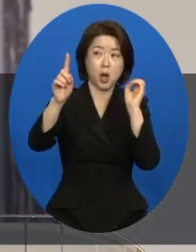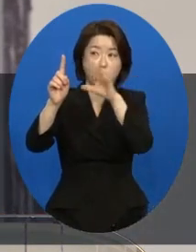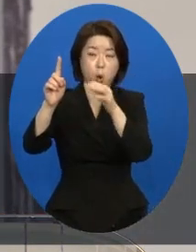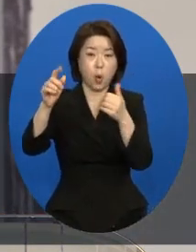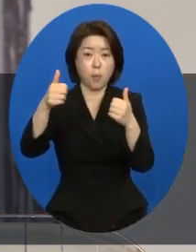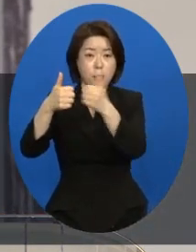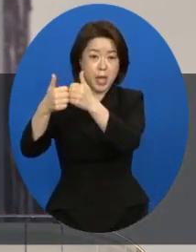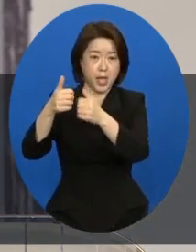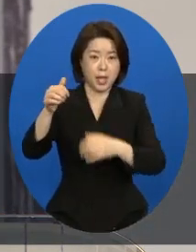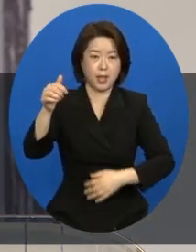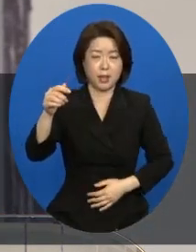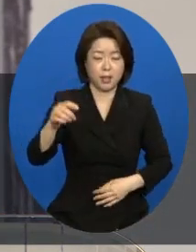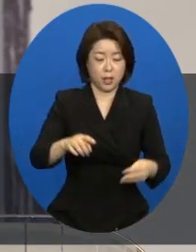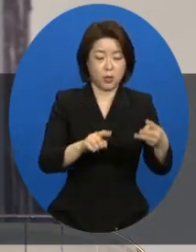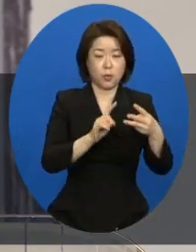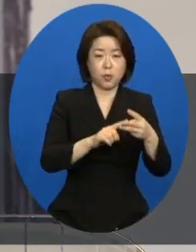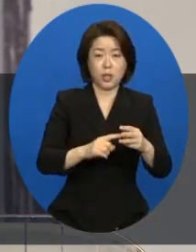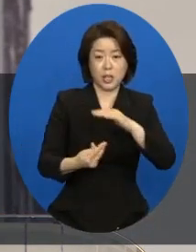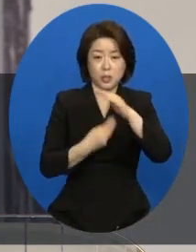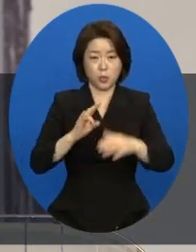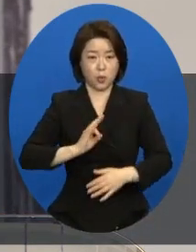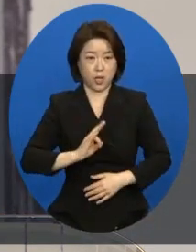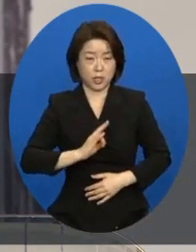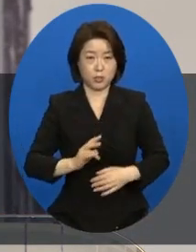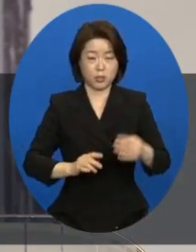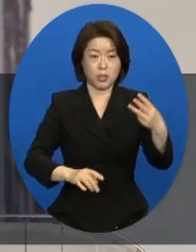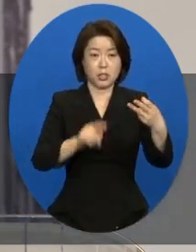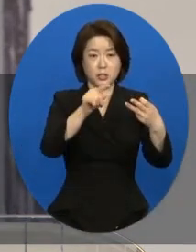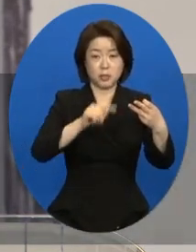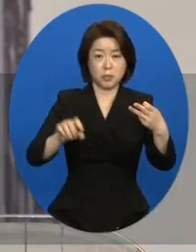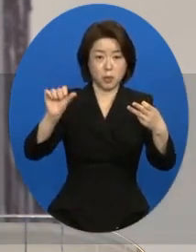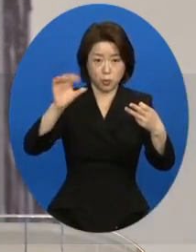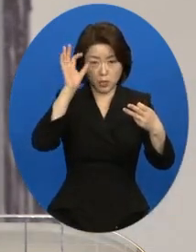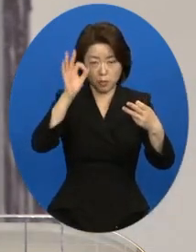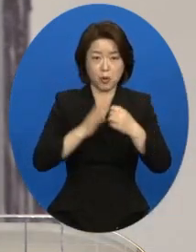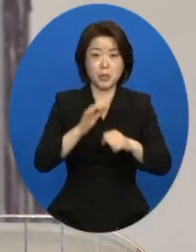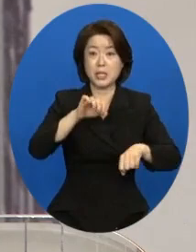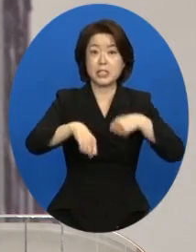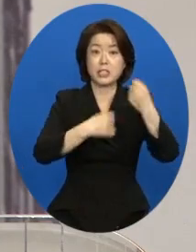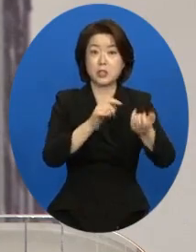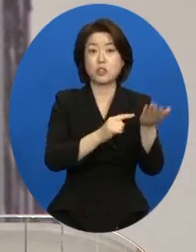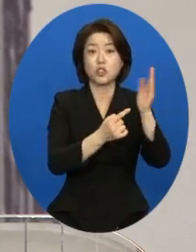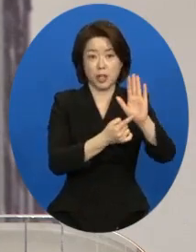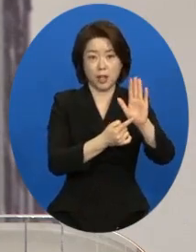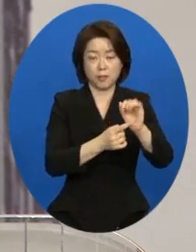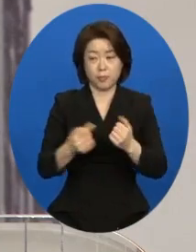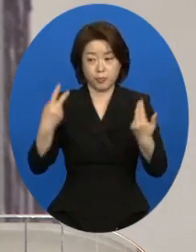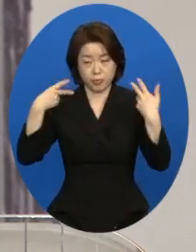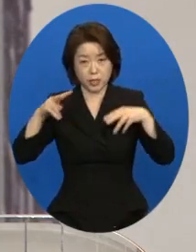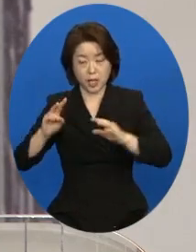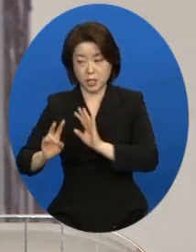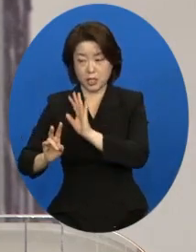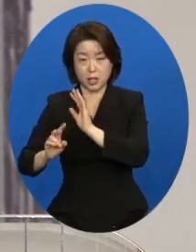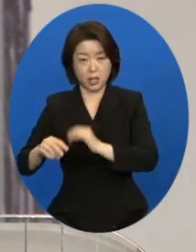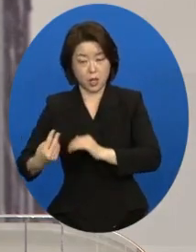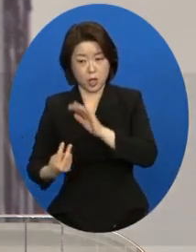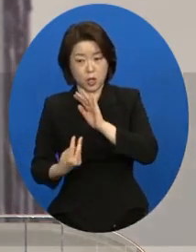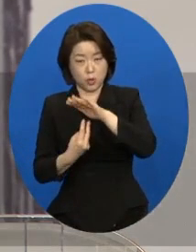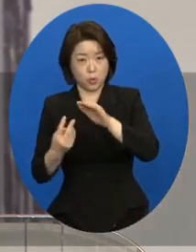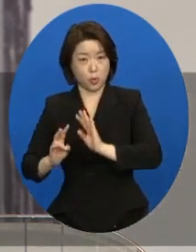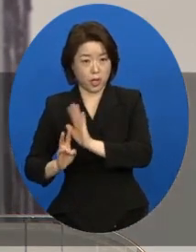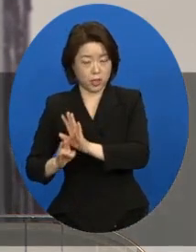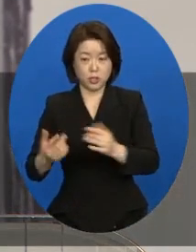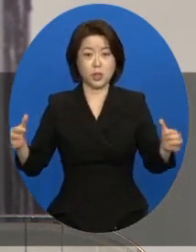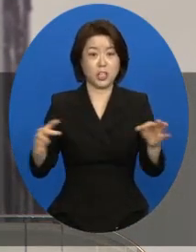거예요. 그래서 요한계시록 13장 5절에 보면 짐승이 나와요. 똑같은 내용입니다. 다니엘과 계시록은 연결되어 있어요. 짐승이